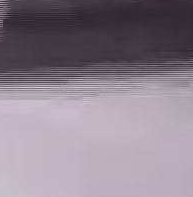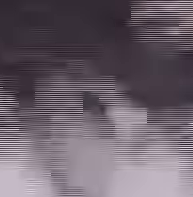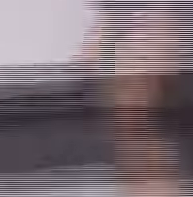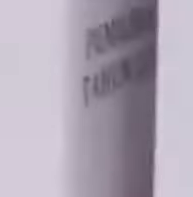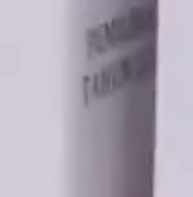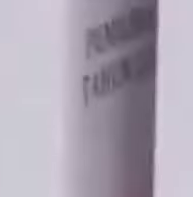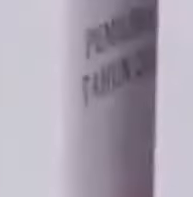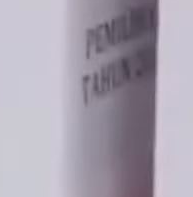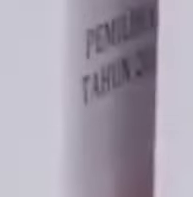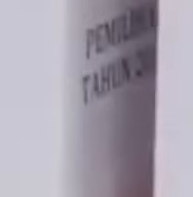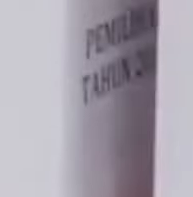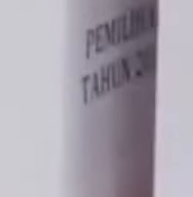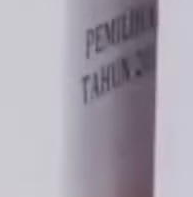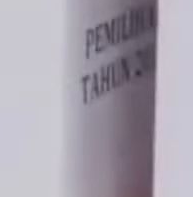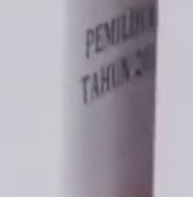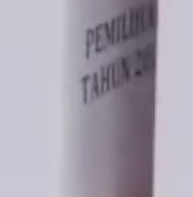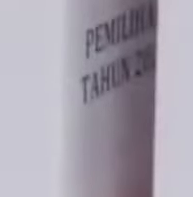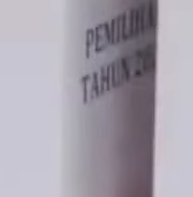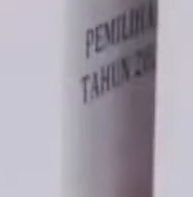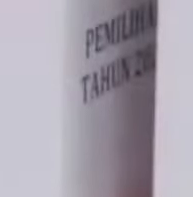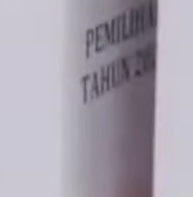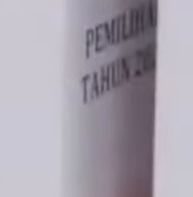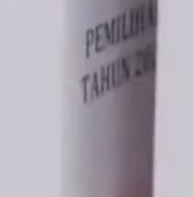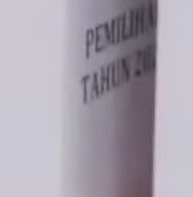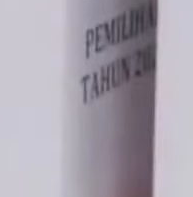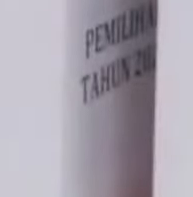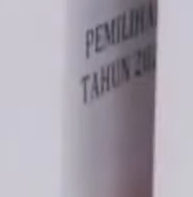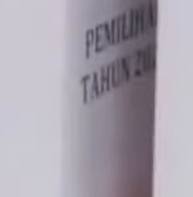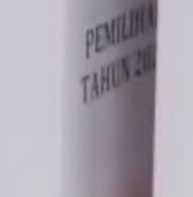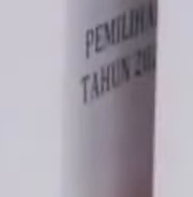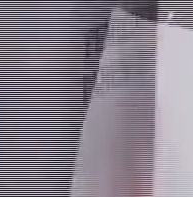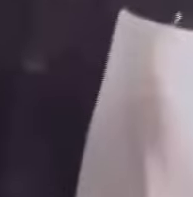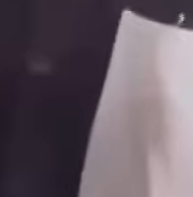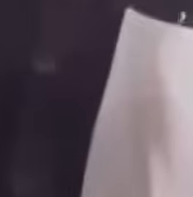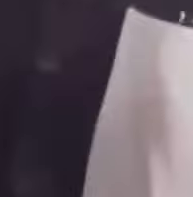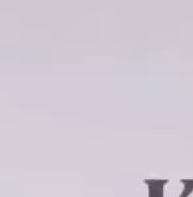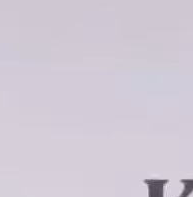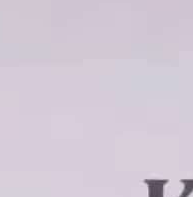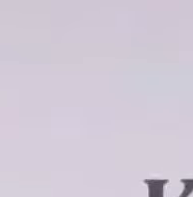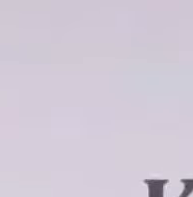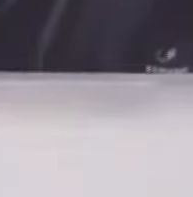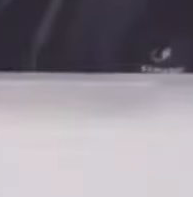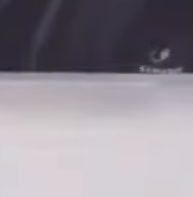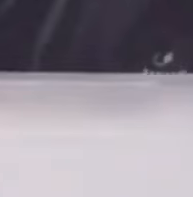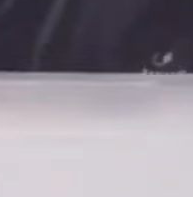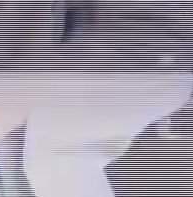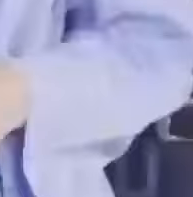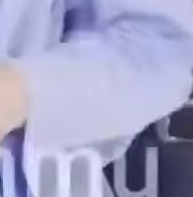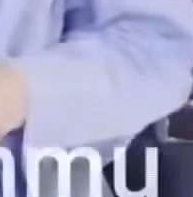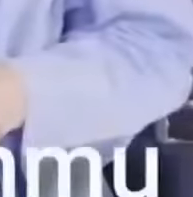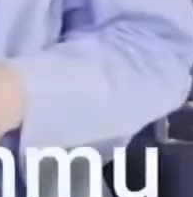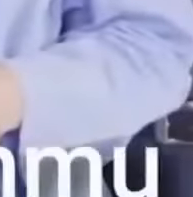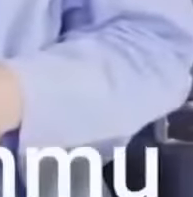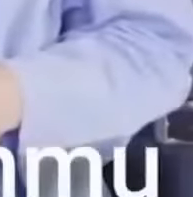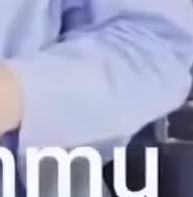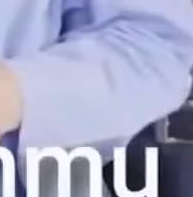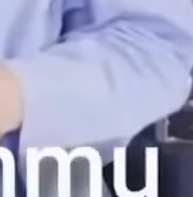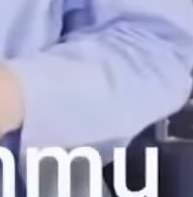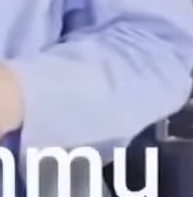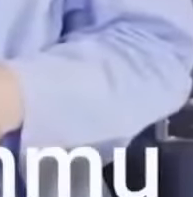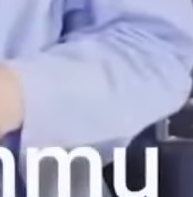hadapi. Kita punya kekuatan. Dengan satu suara, kita bisa menentukan arah masa depan Jawa Barat. Datang ke